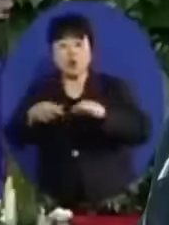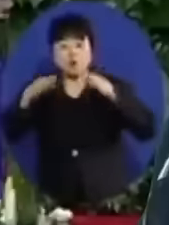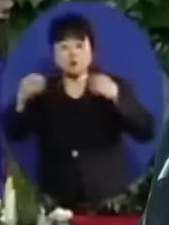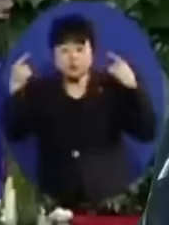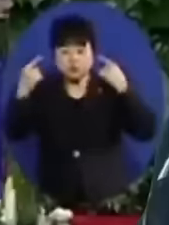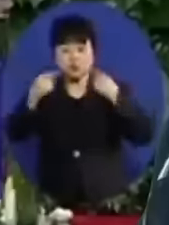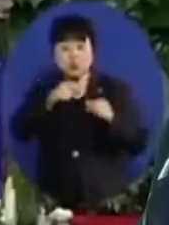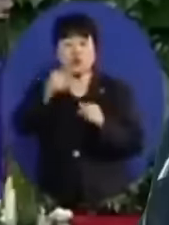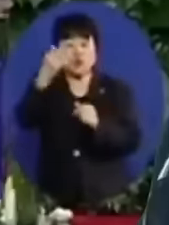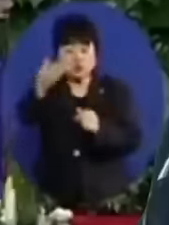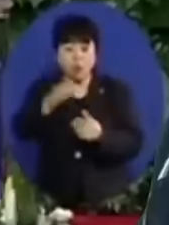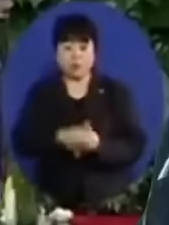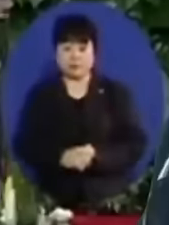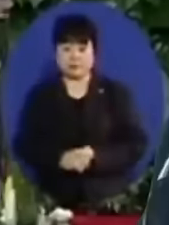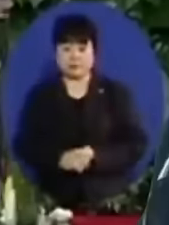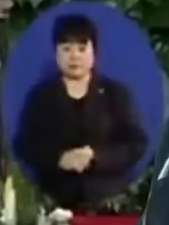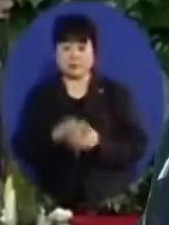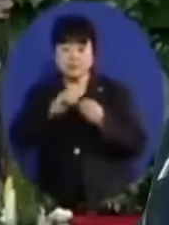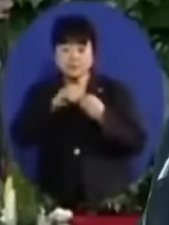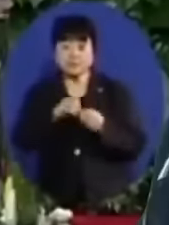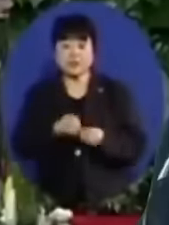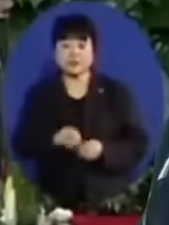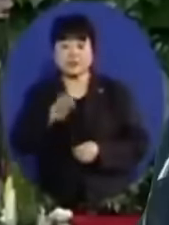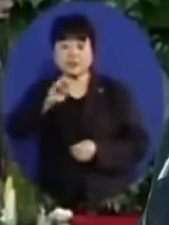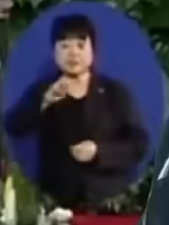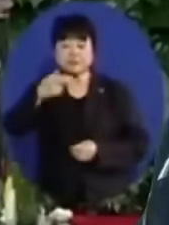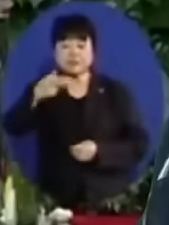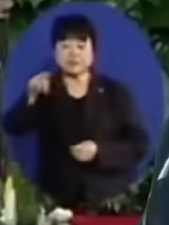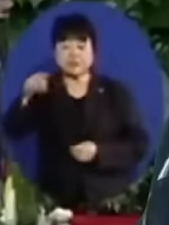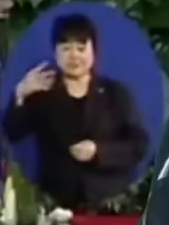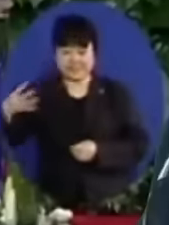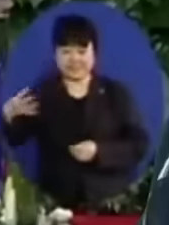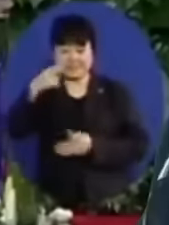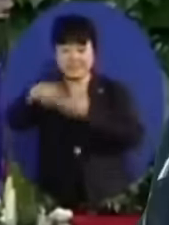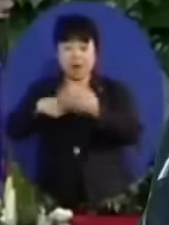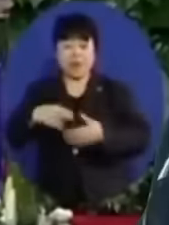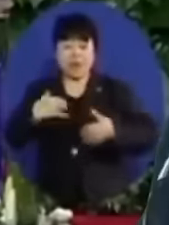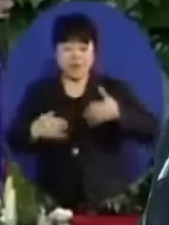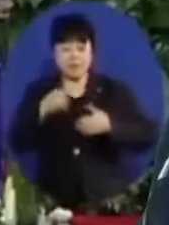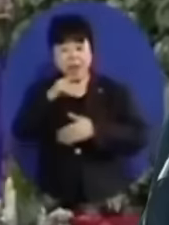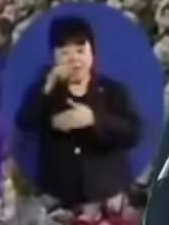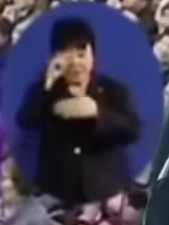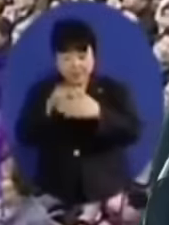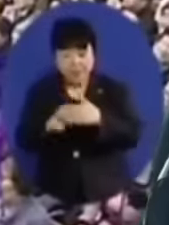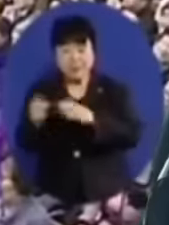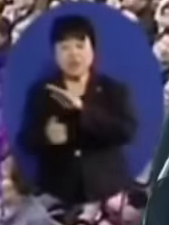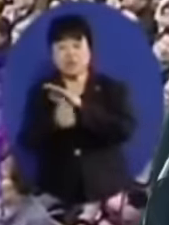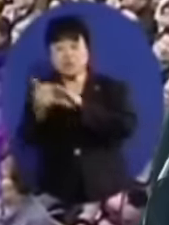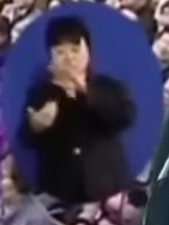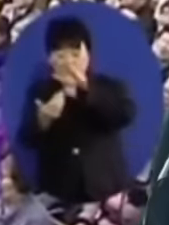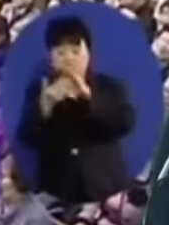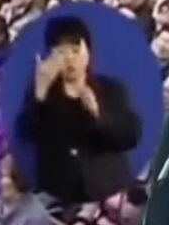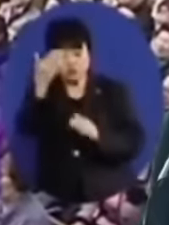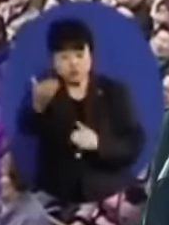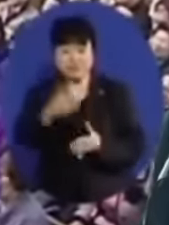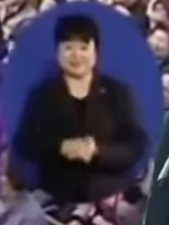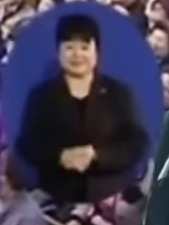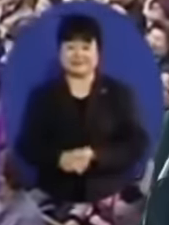들어서 구원하시리로다. 시편 37편 4절에 또 야훼를 기뻐하라 그가 내 마음에 소원을 내게 이루어